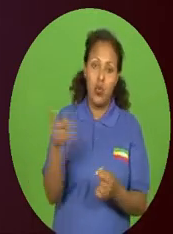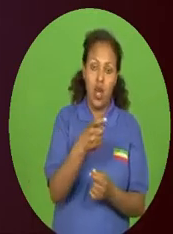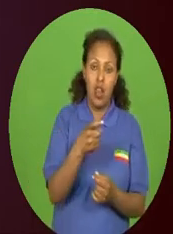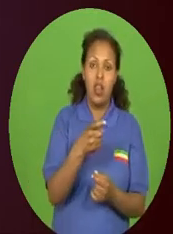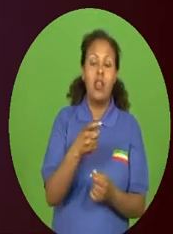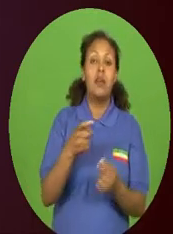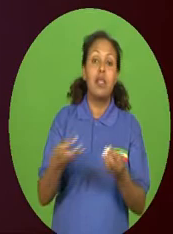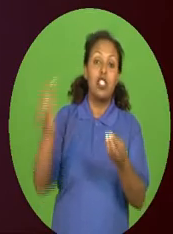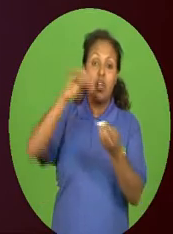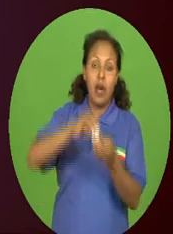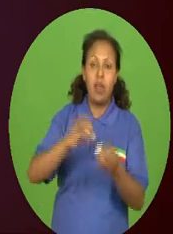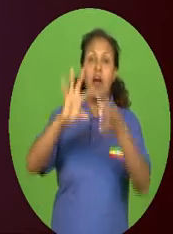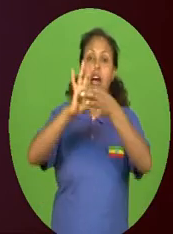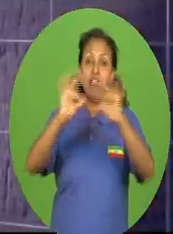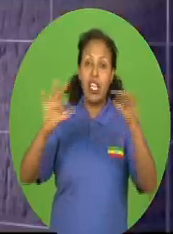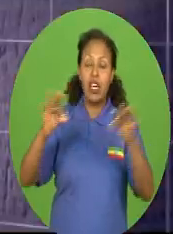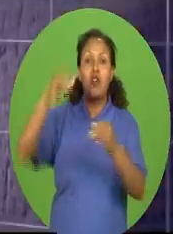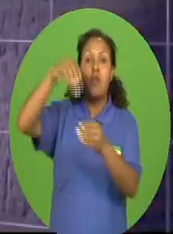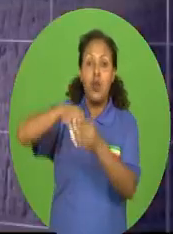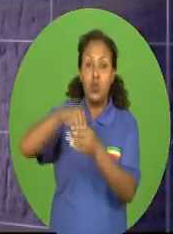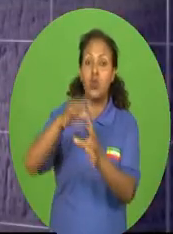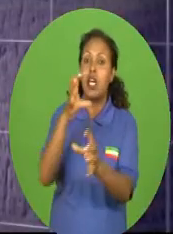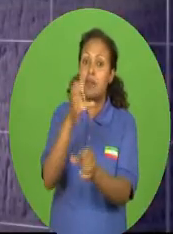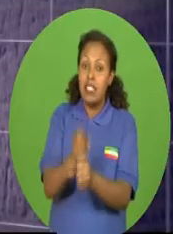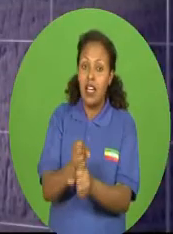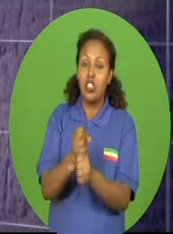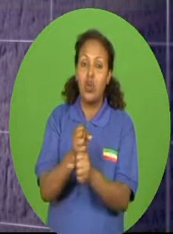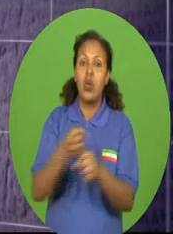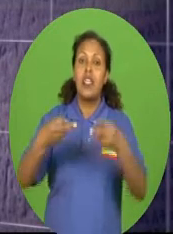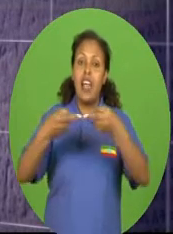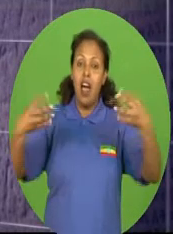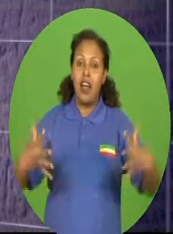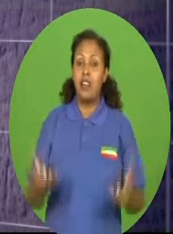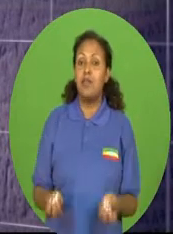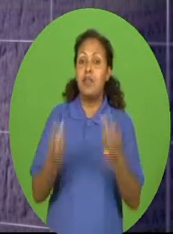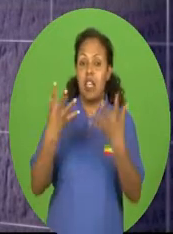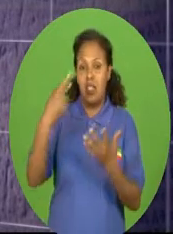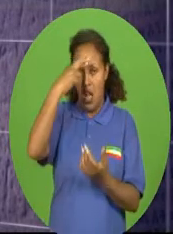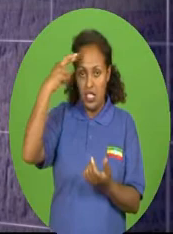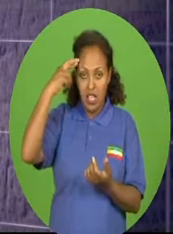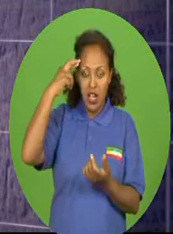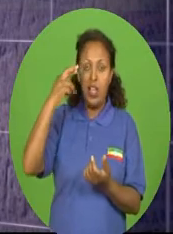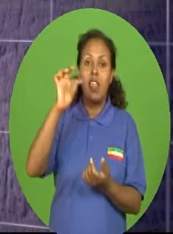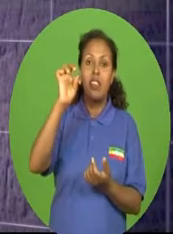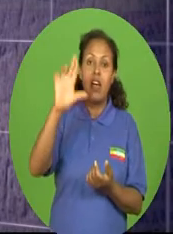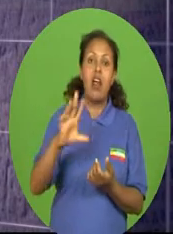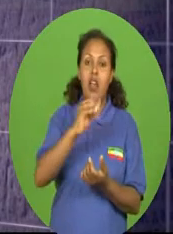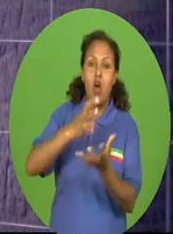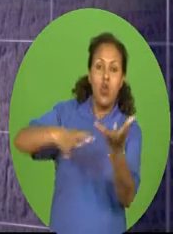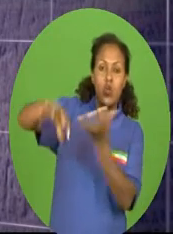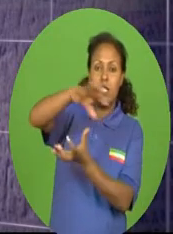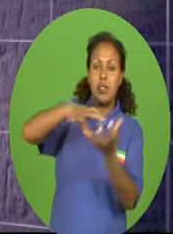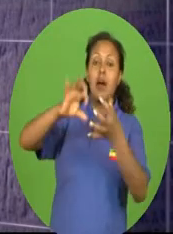ይሆናል። በተጨማሪም አረፍተ ነገር በውስጡ ከሚይዛቸው የሐረጋት ብዛት አንጻር ተራ